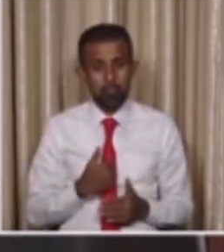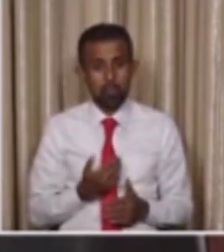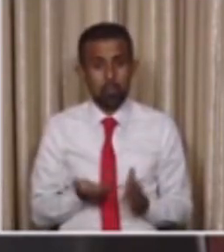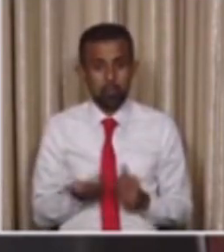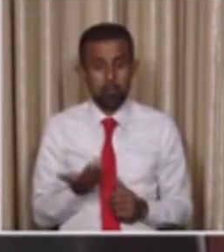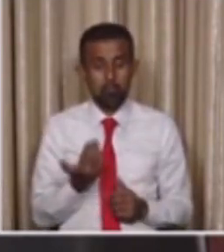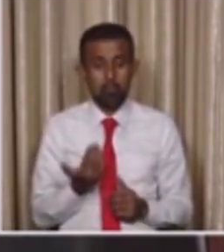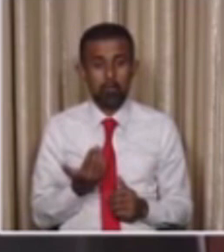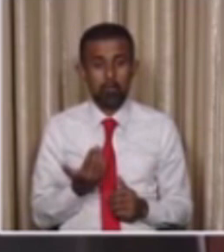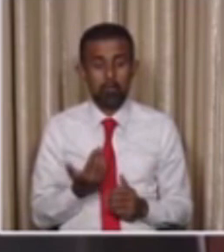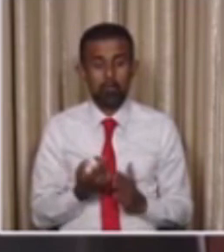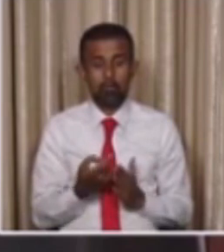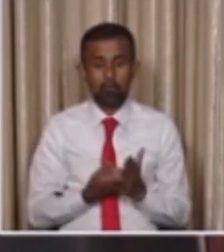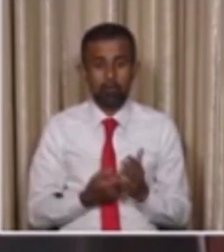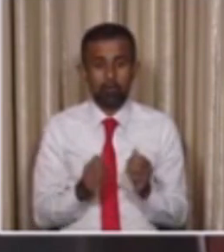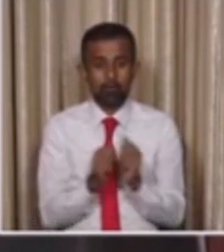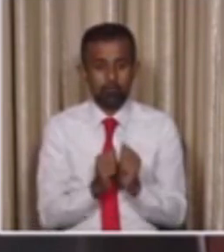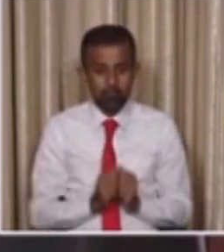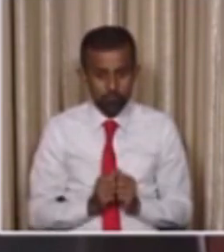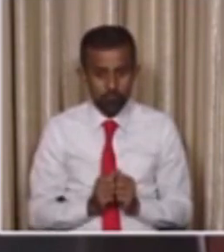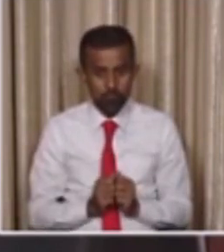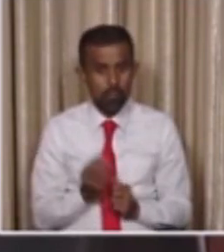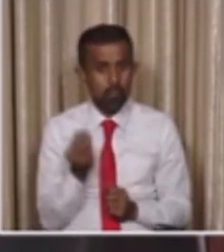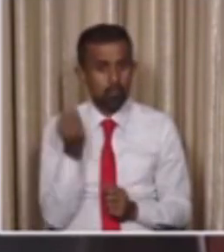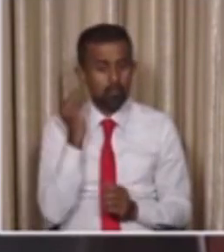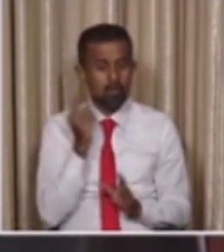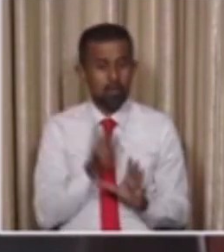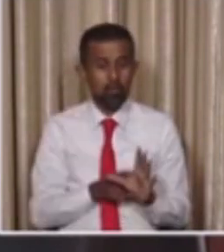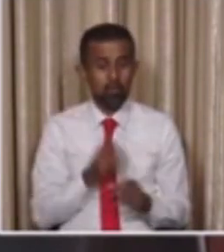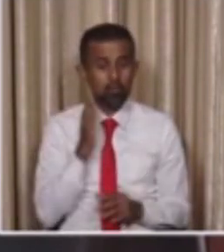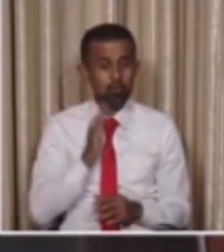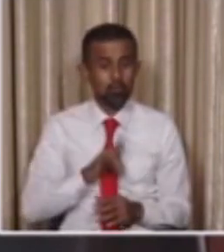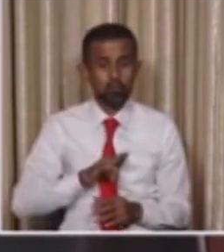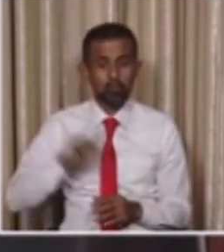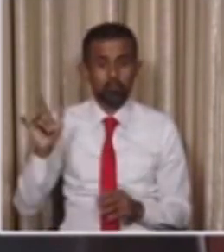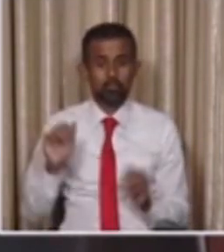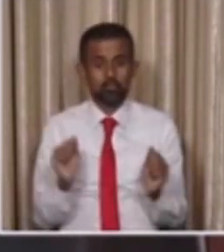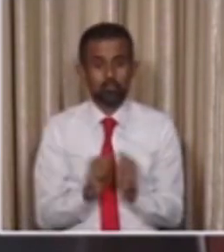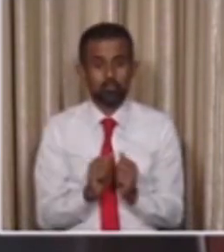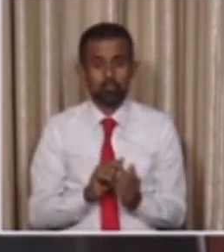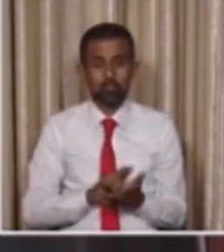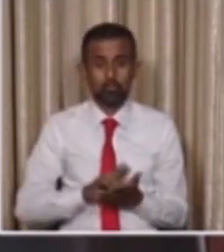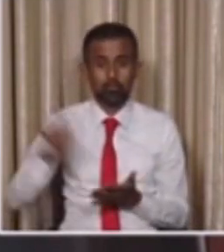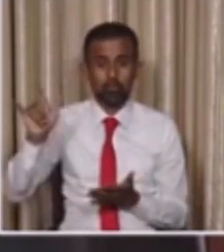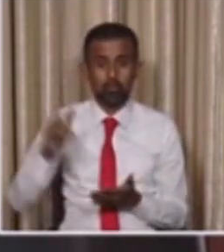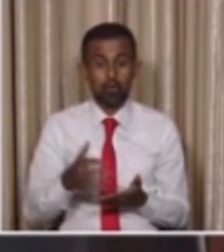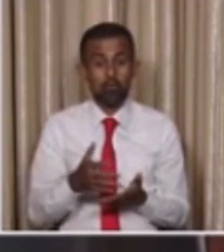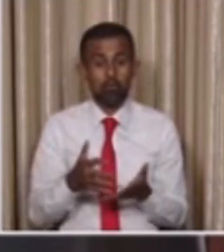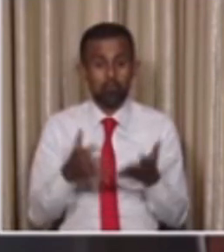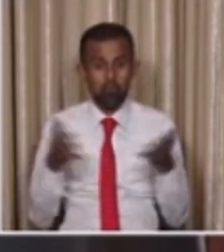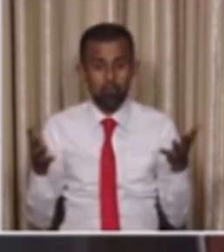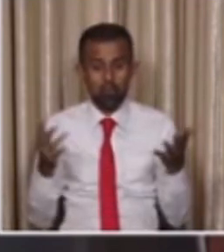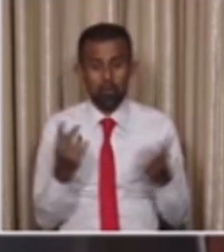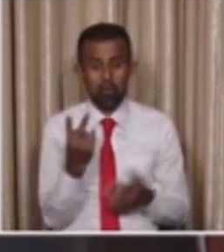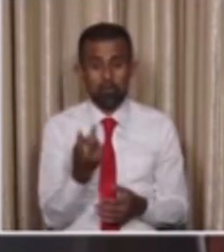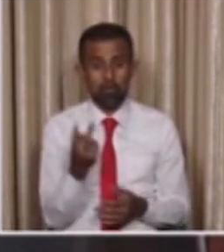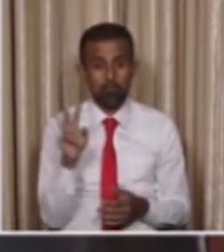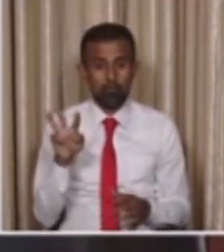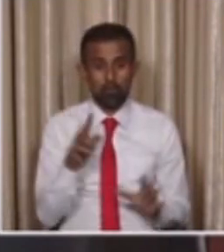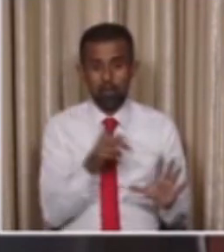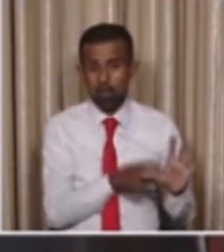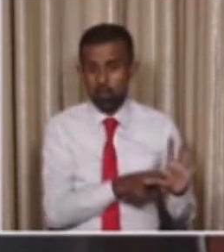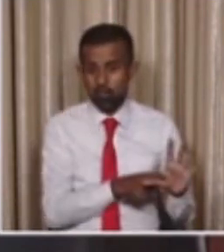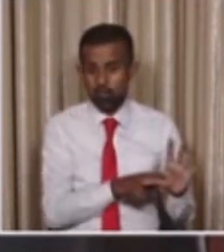ලැබූ ප්‍රතිපත්ති ක්‍රියාමාර්ග සහ මෑත වසරවලදී විදේශ රැකියා සඳහා පිටත්වීම ඉහළ යාම නිසා 2023